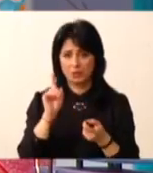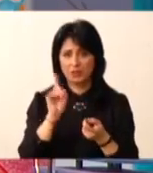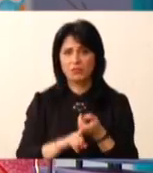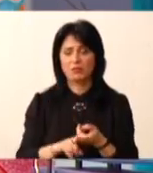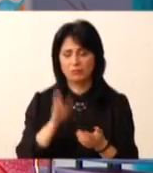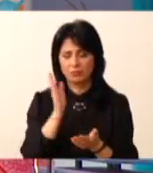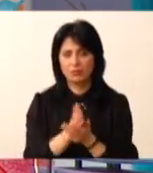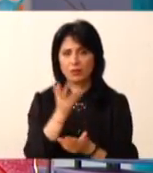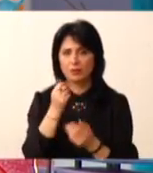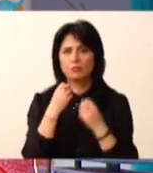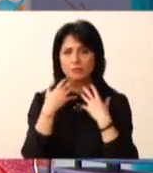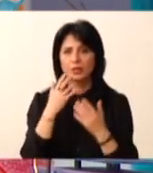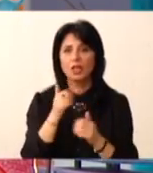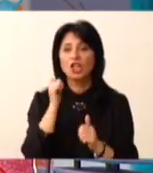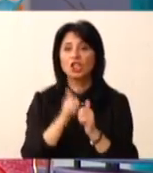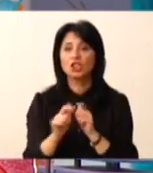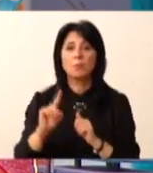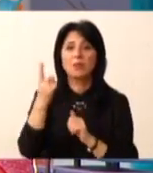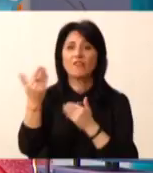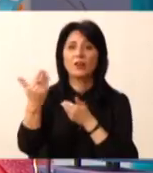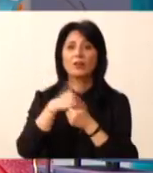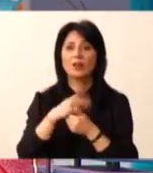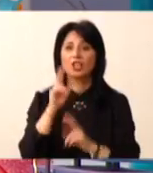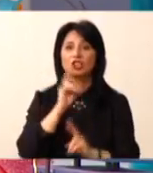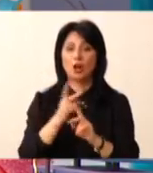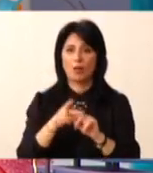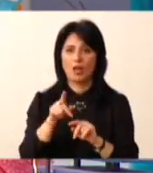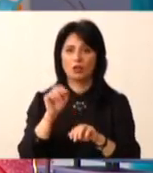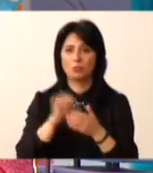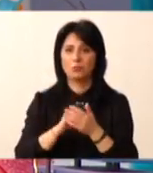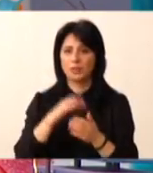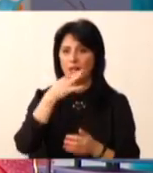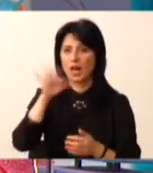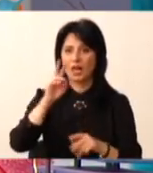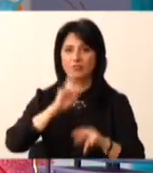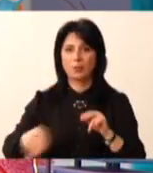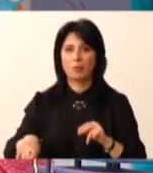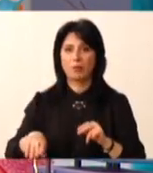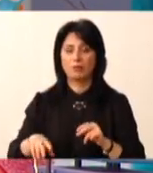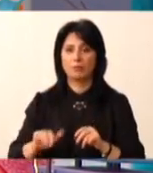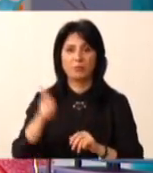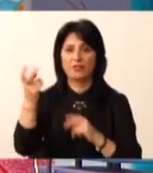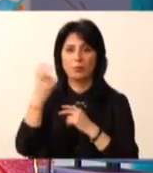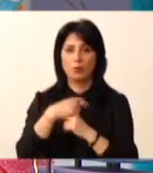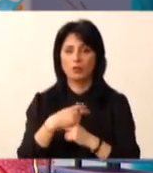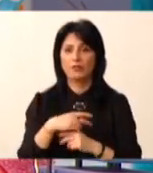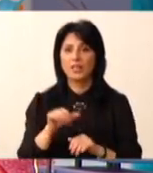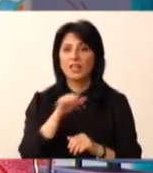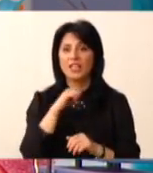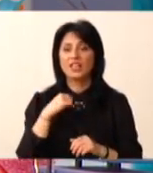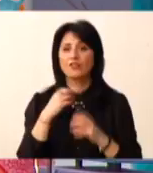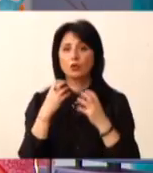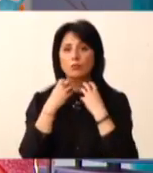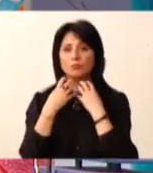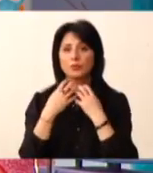ეს ხდება მომართვის მიზეზი, ხო? ძალიან ხშირი მომართვის მიზეზია სწორედ ეს პრობლემები. თვითონ ფარისებრი